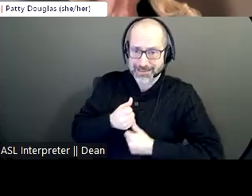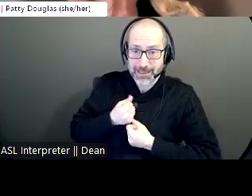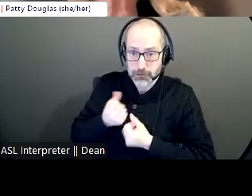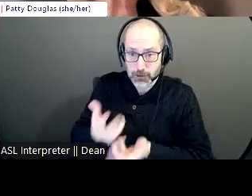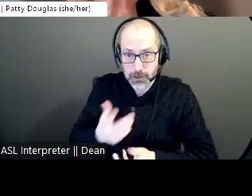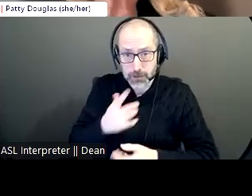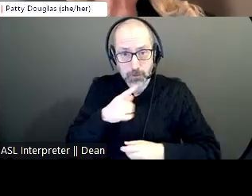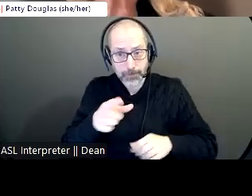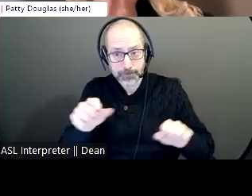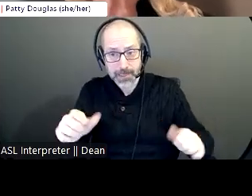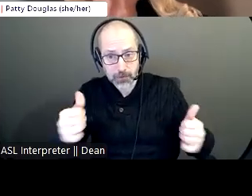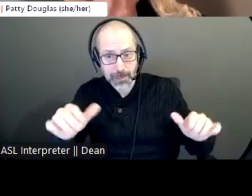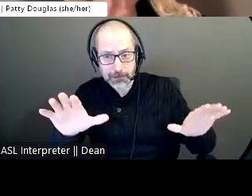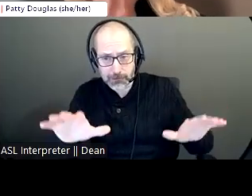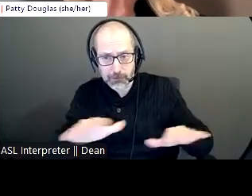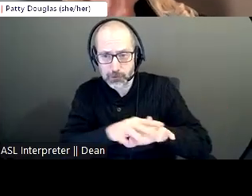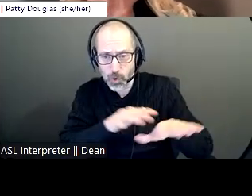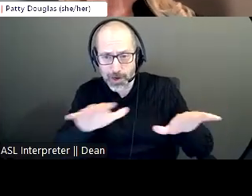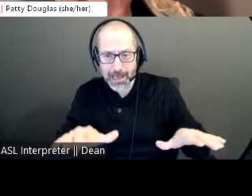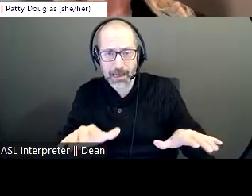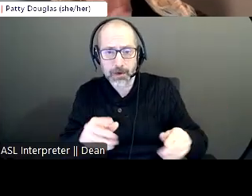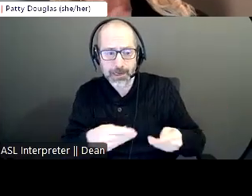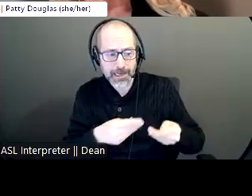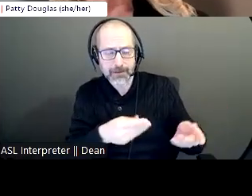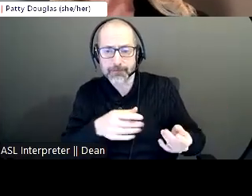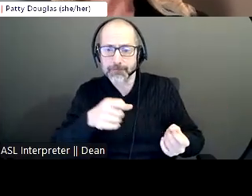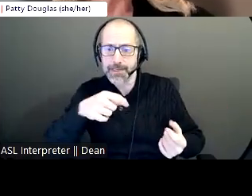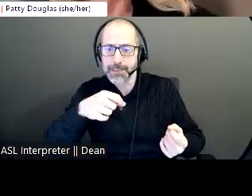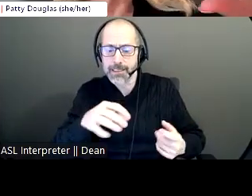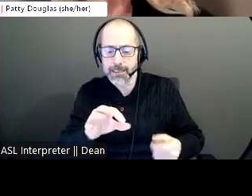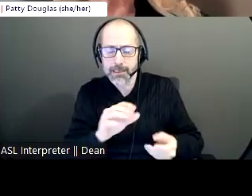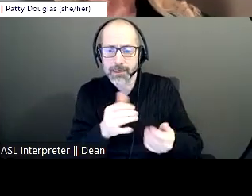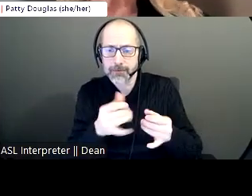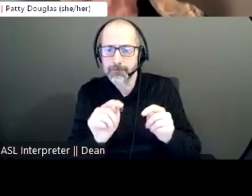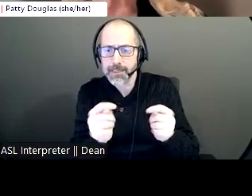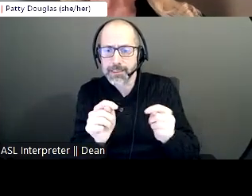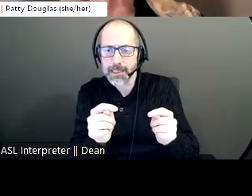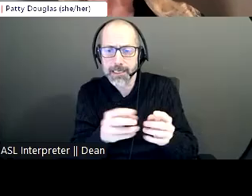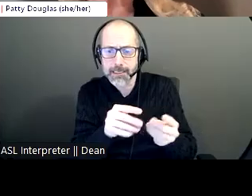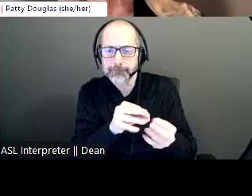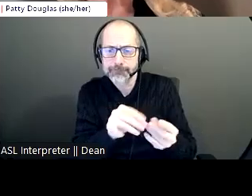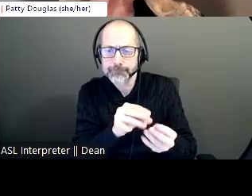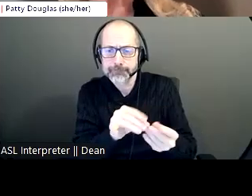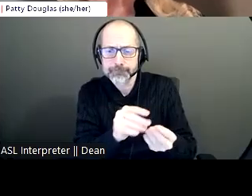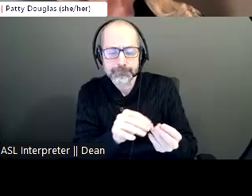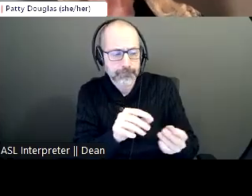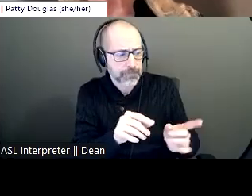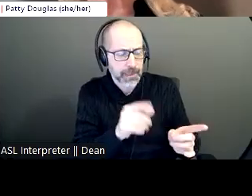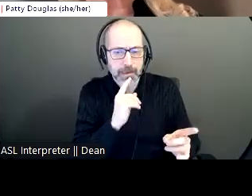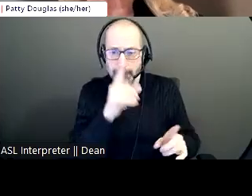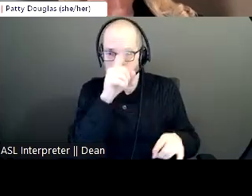Parce que de sembler être donc normatif, ça peut vraiment drainer une personne.